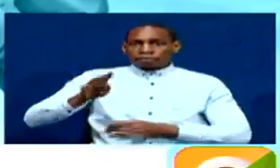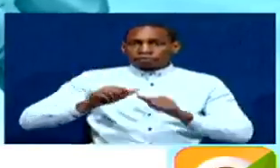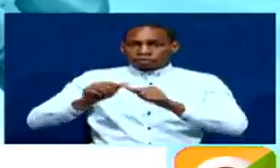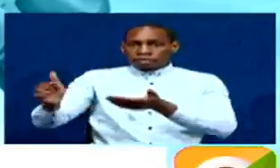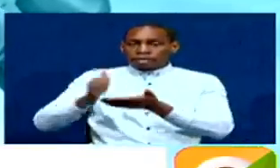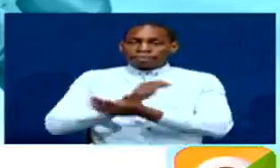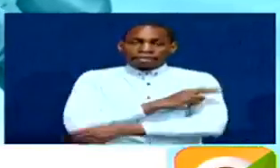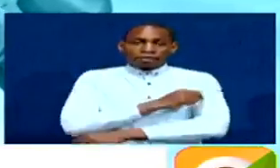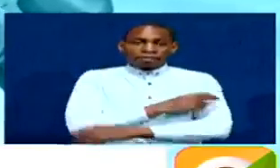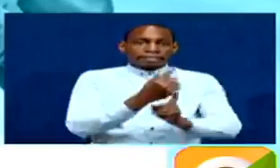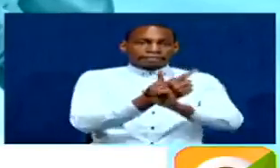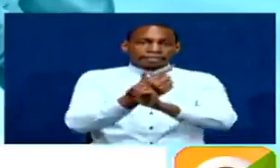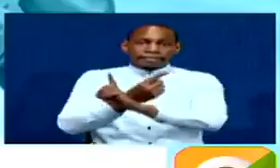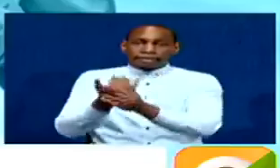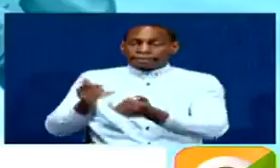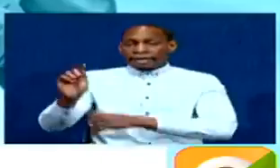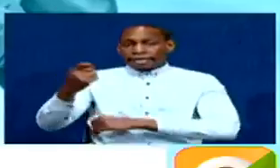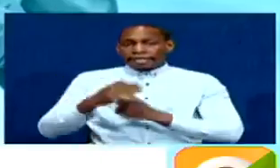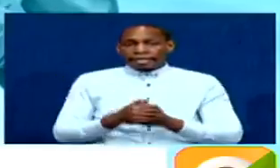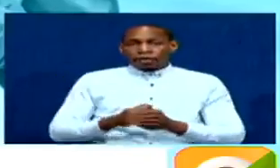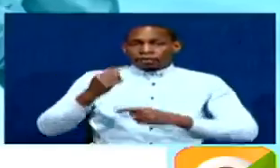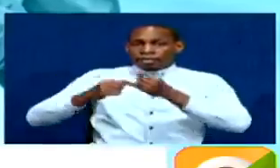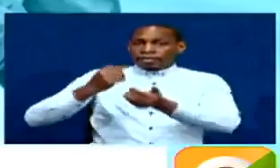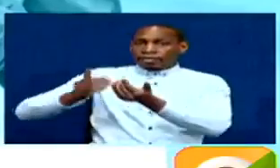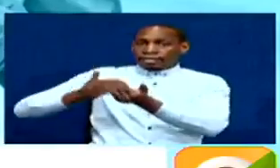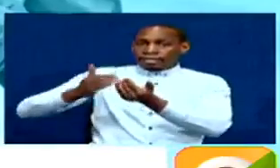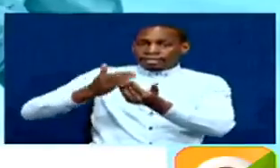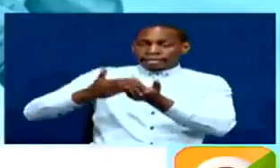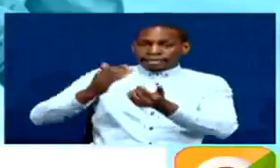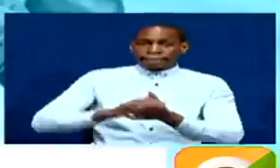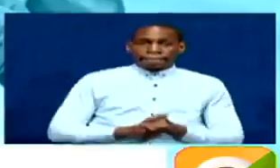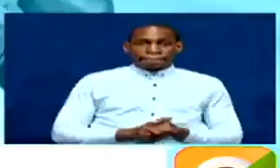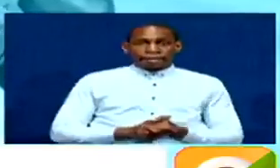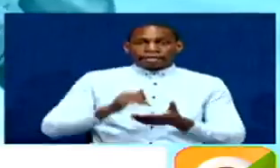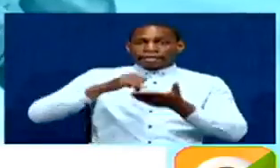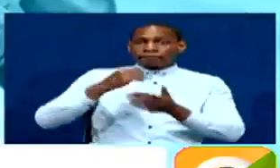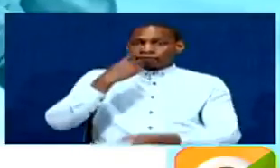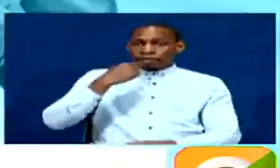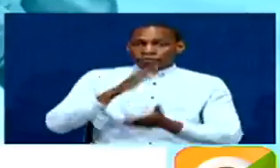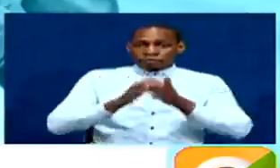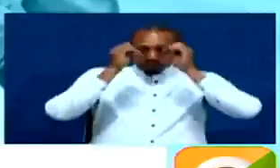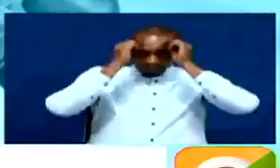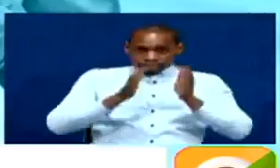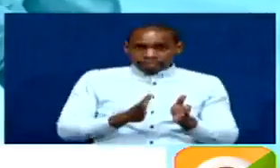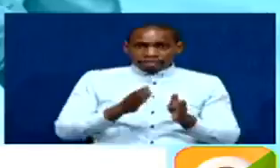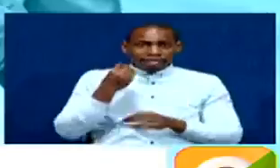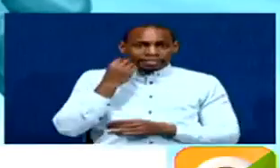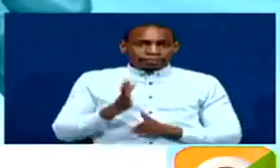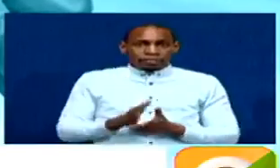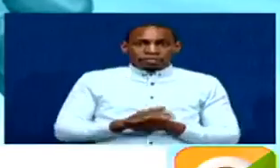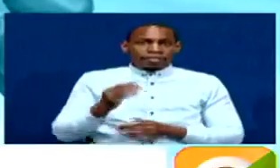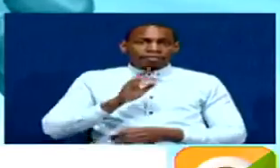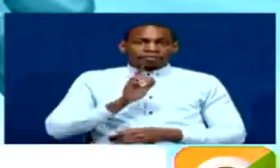wamesalia kulazwa katika hospitali tofauti humu nchini wakipokea matibabu ya ugonjwa huo, miongoni mwao ikiwa ni wagonjwa 101